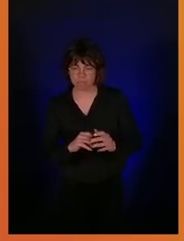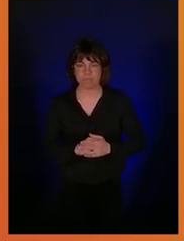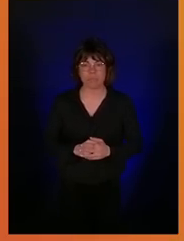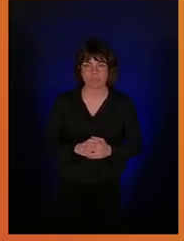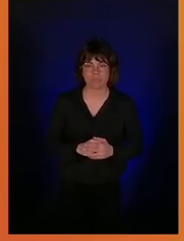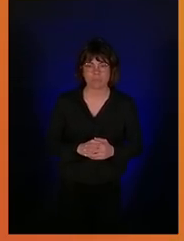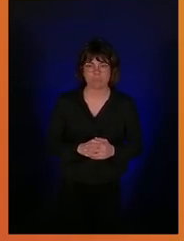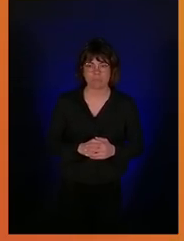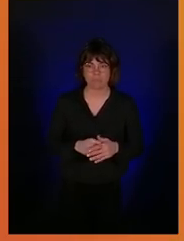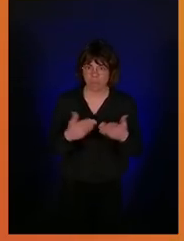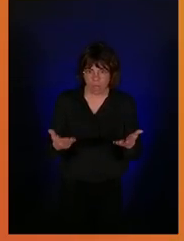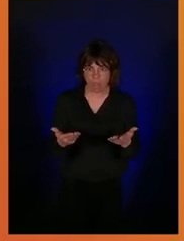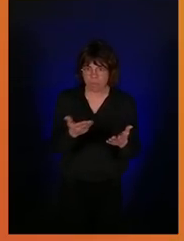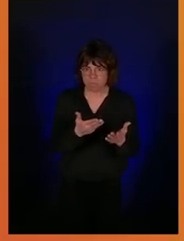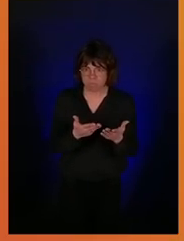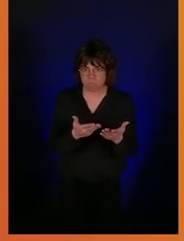fusion avec Sud à la FSU.